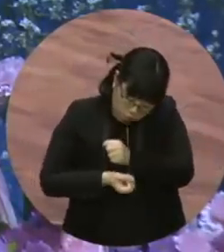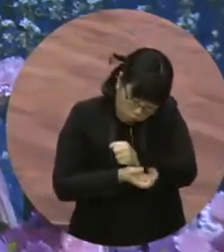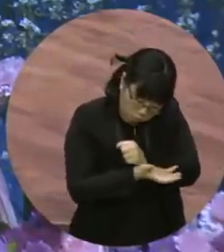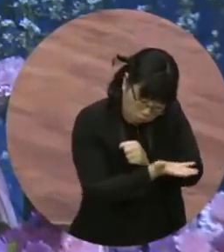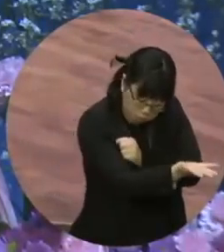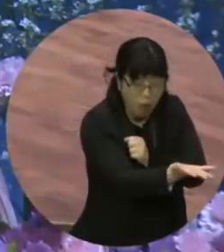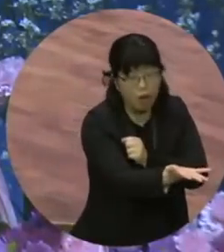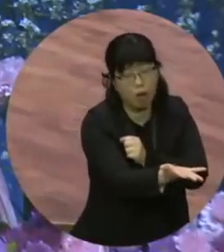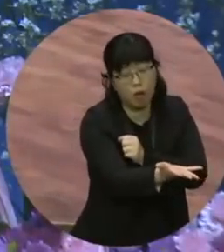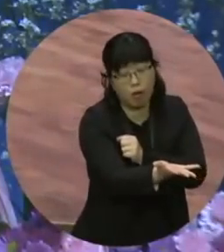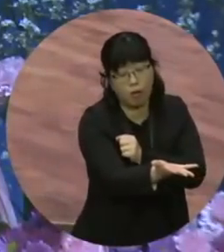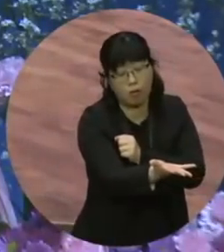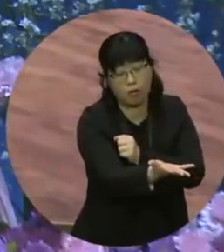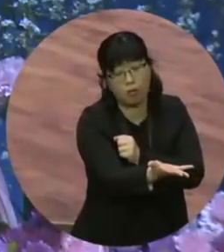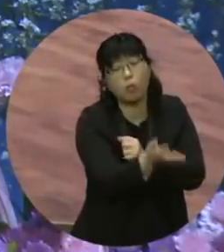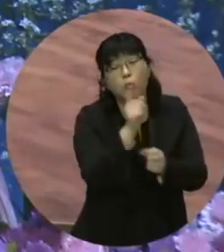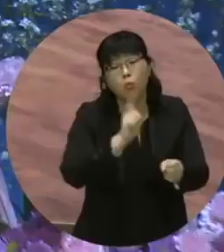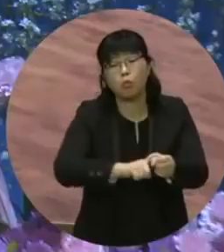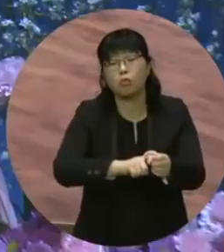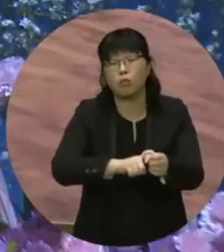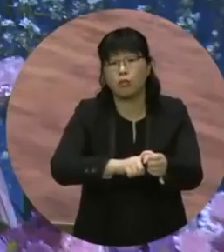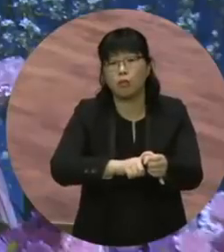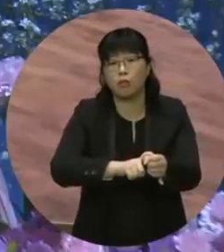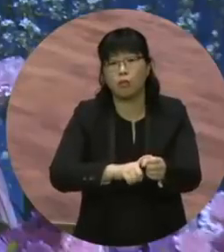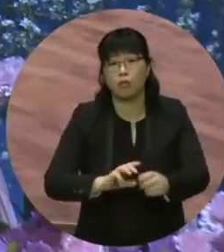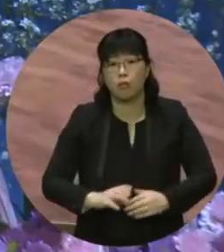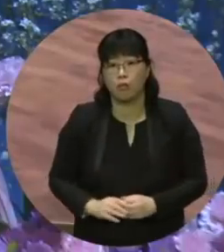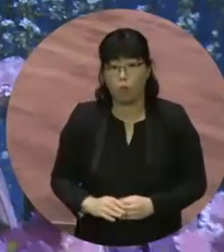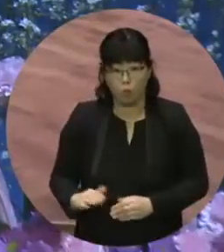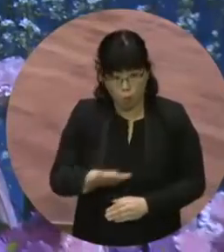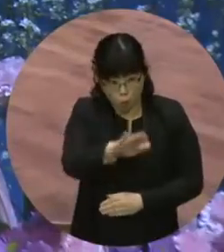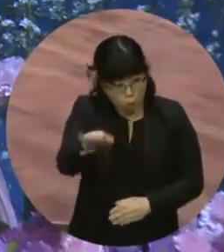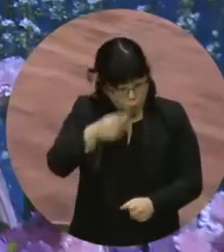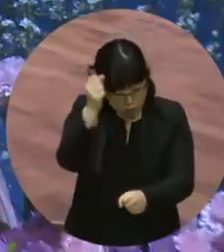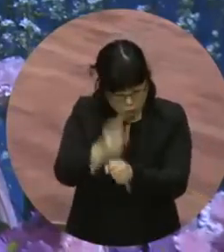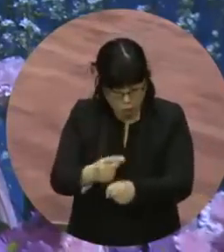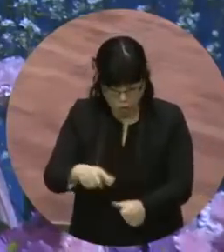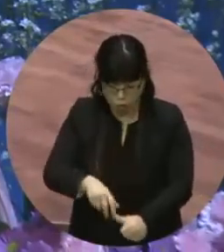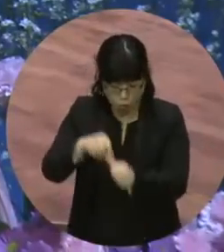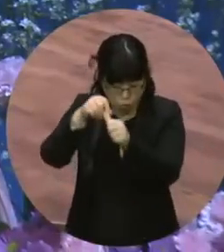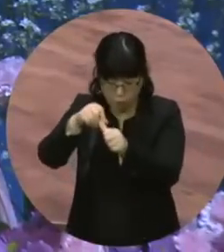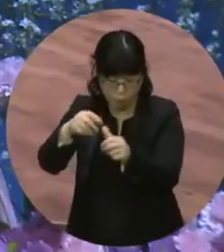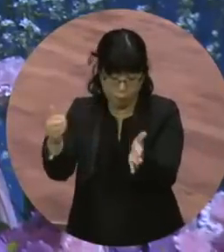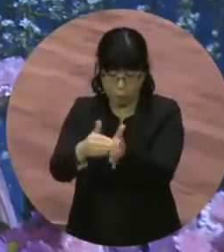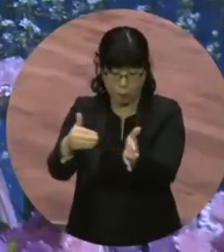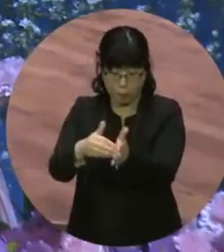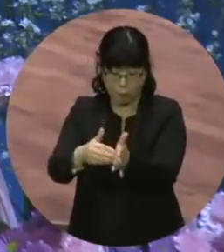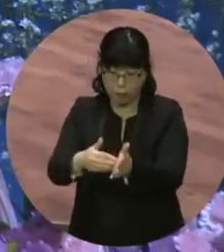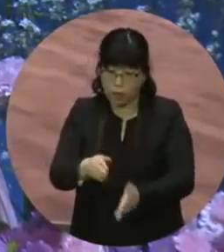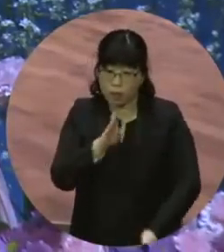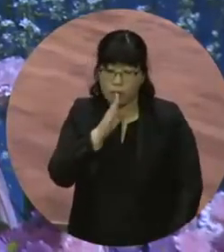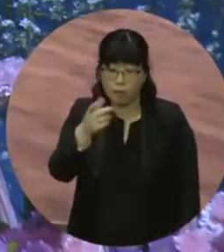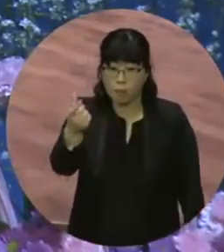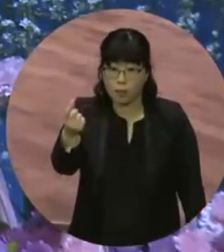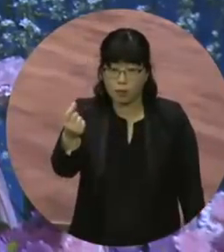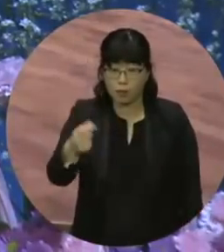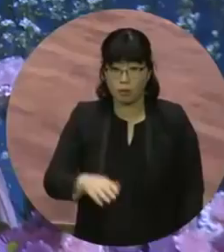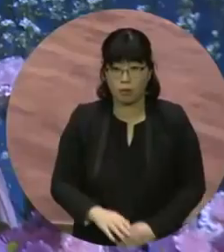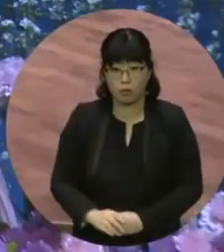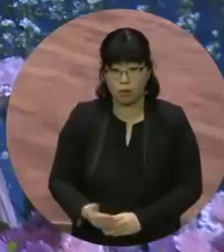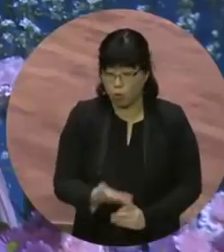위함이에요. 이미 여러분 구원을 받았어요. 뭐 더 받을 복이 사실 없어요. 다